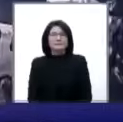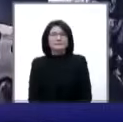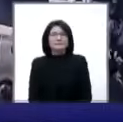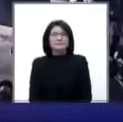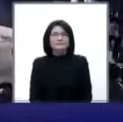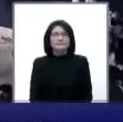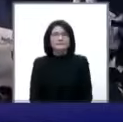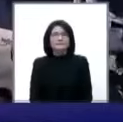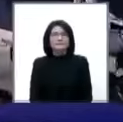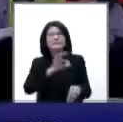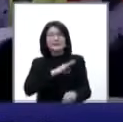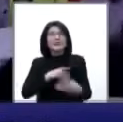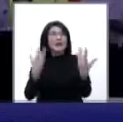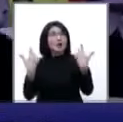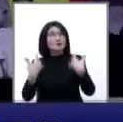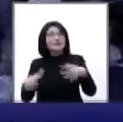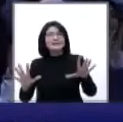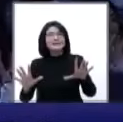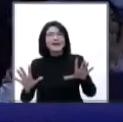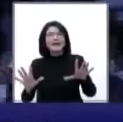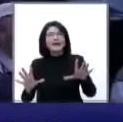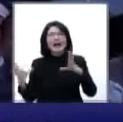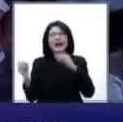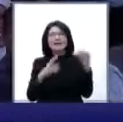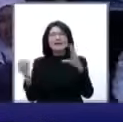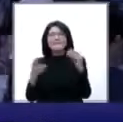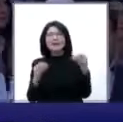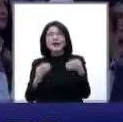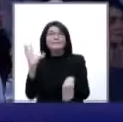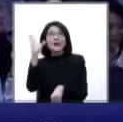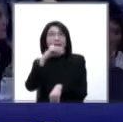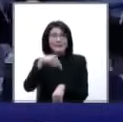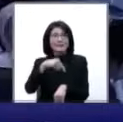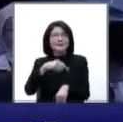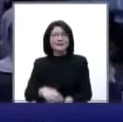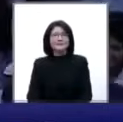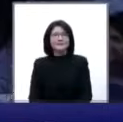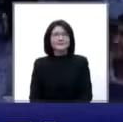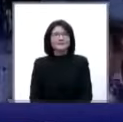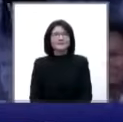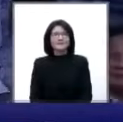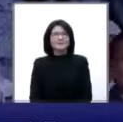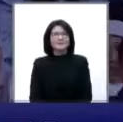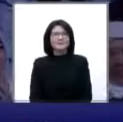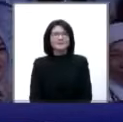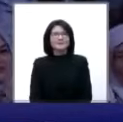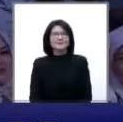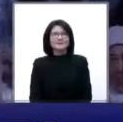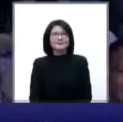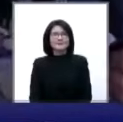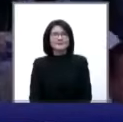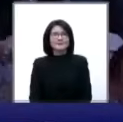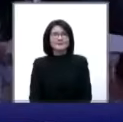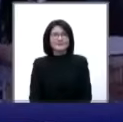sebagai keluar dari baseline-nya artinya baseline-nya biasanya irit bicara irit ekspresi dan sebagainya